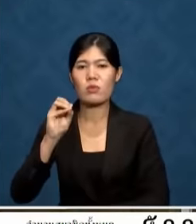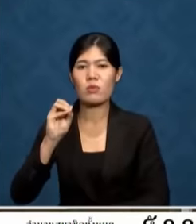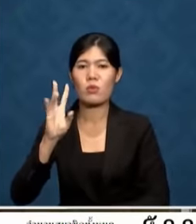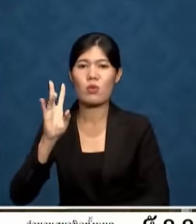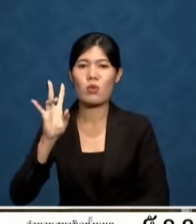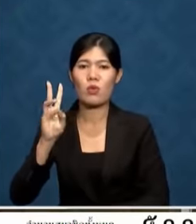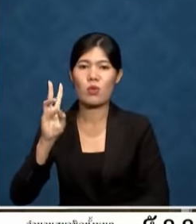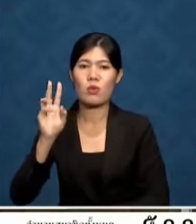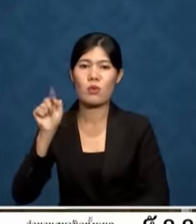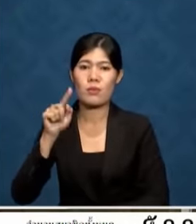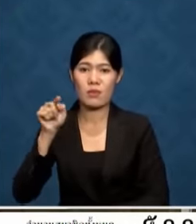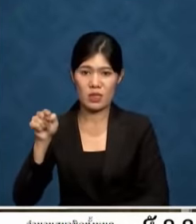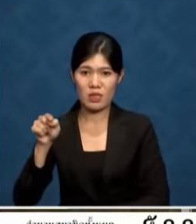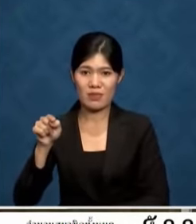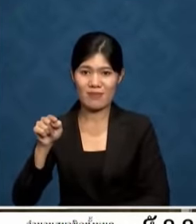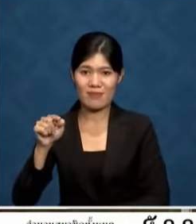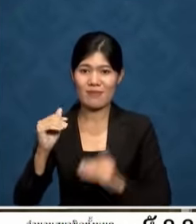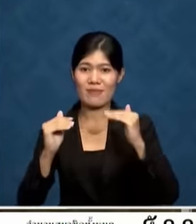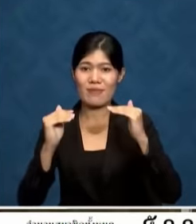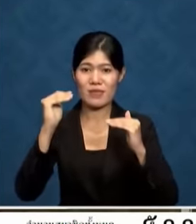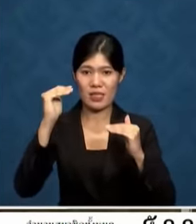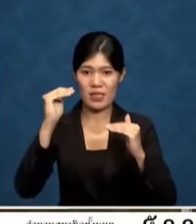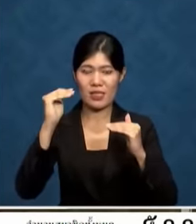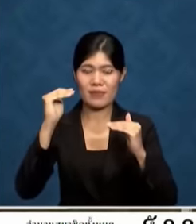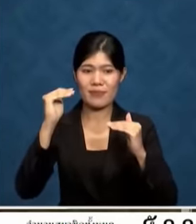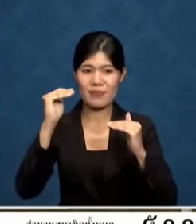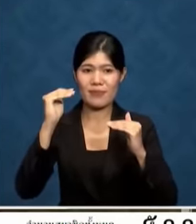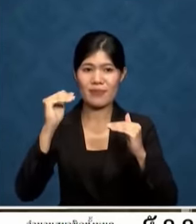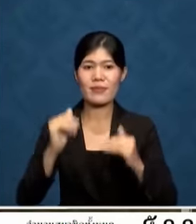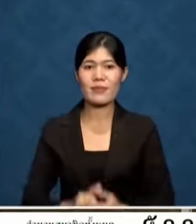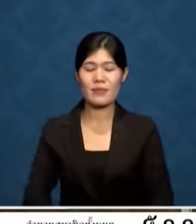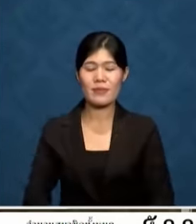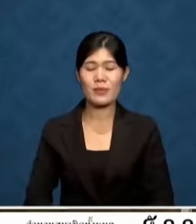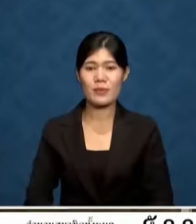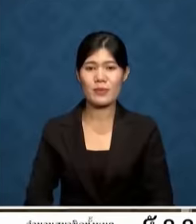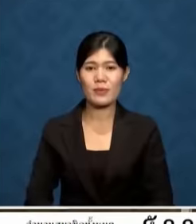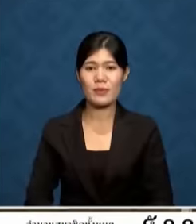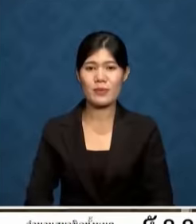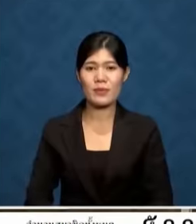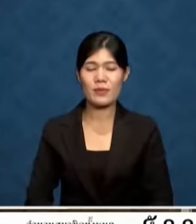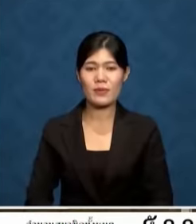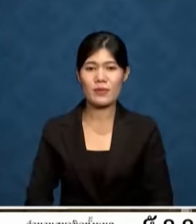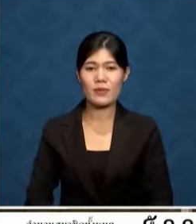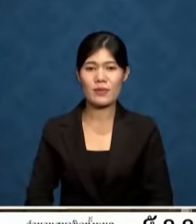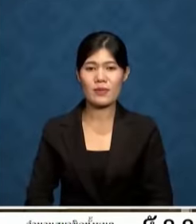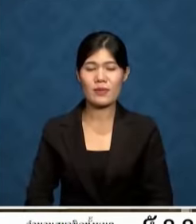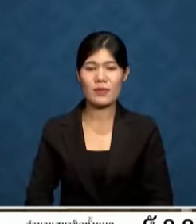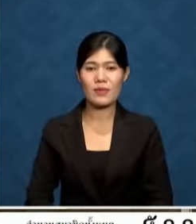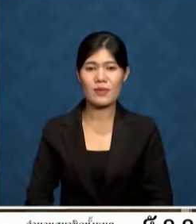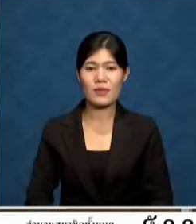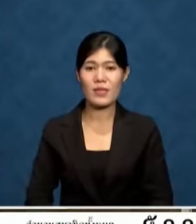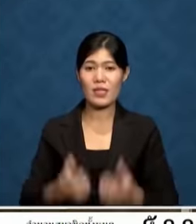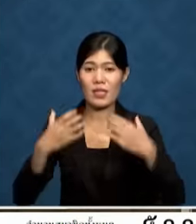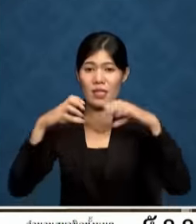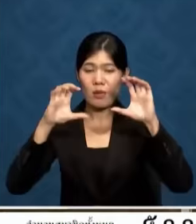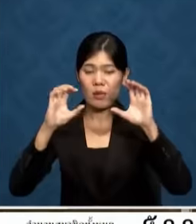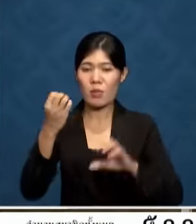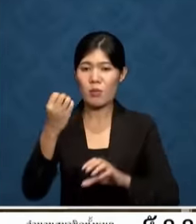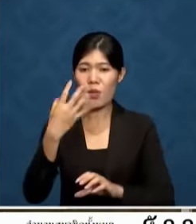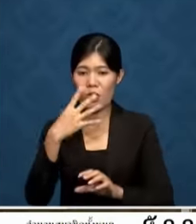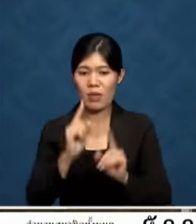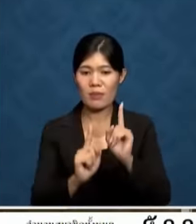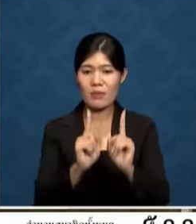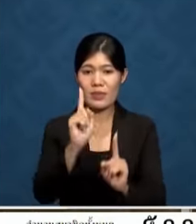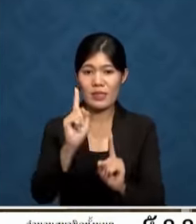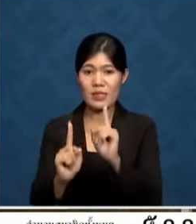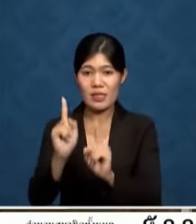66%ต่างกันเท่าตัวครับรัฐบาลอ้างโพลสำนักงานสถิติแห่ง